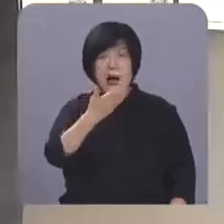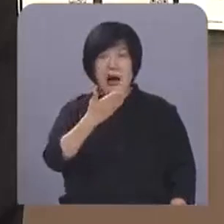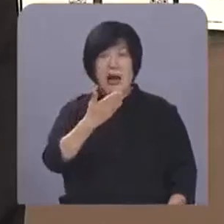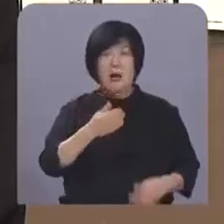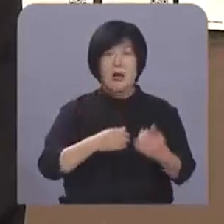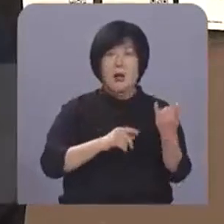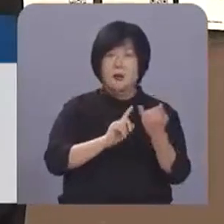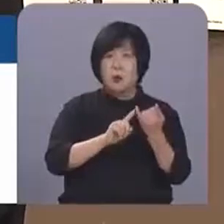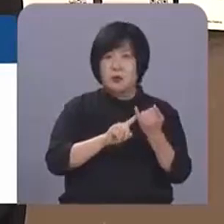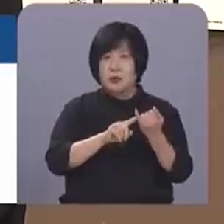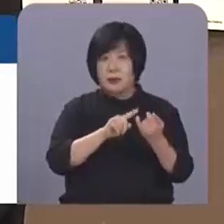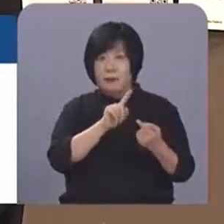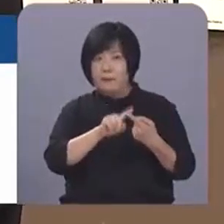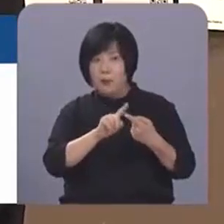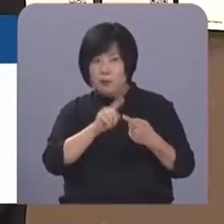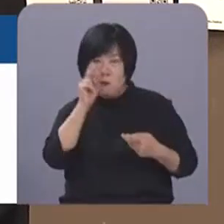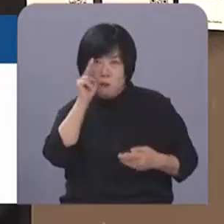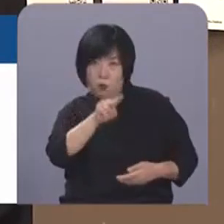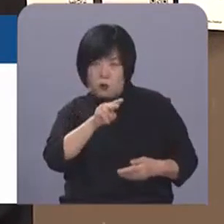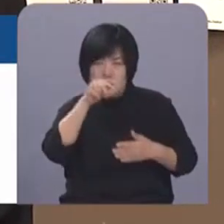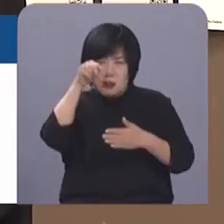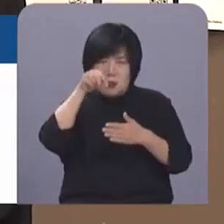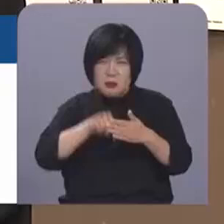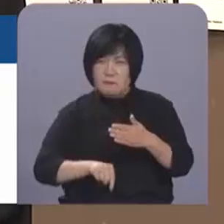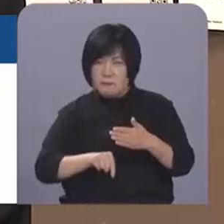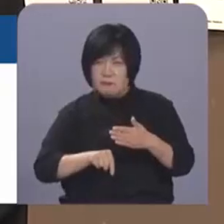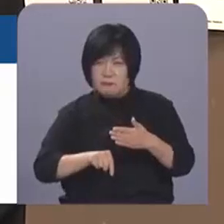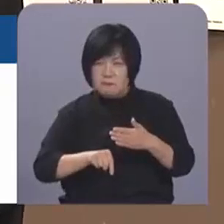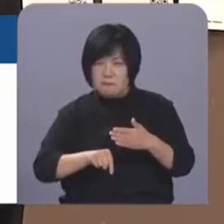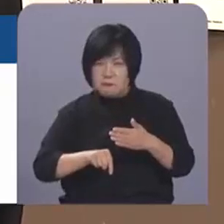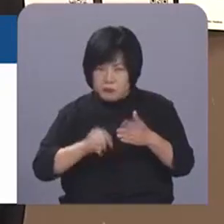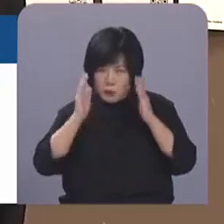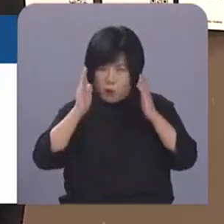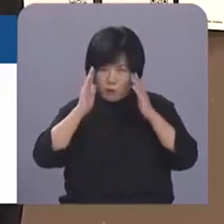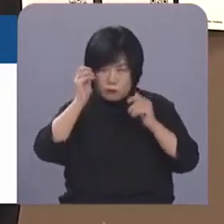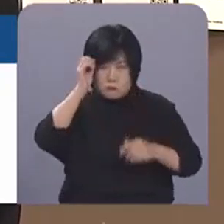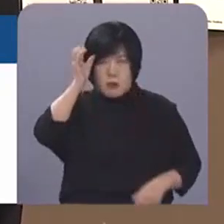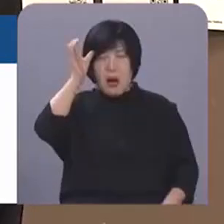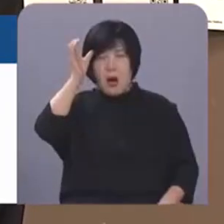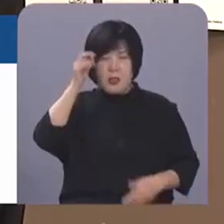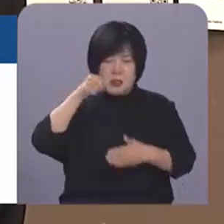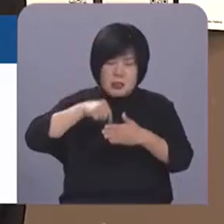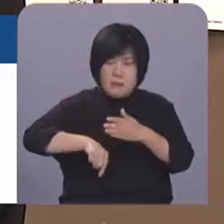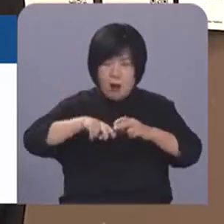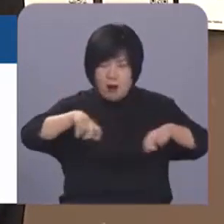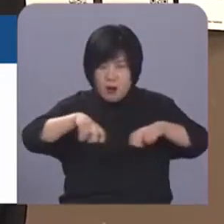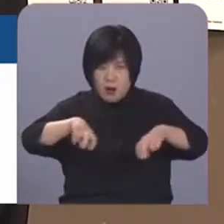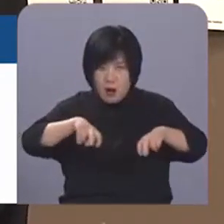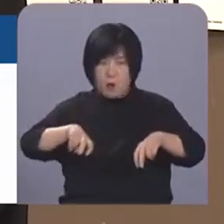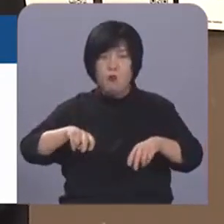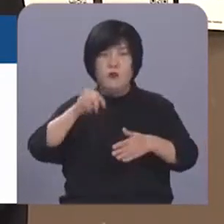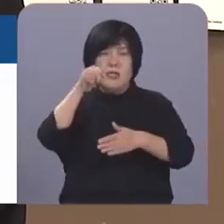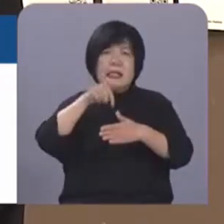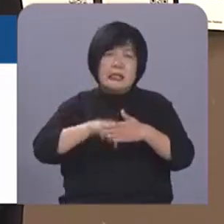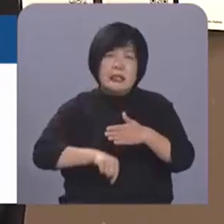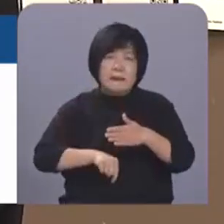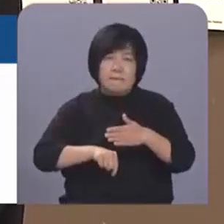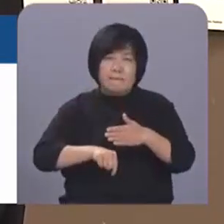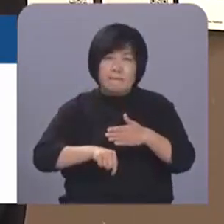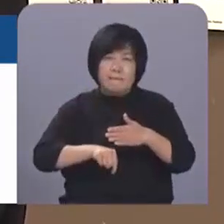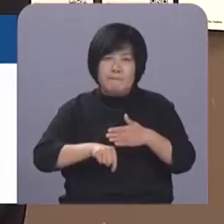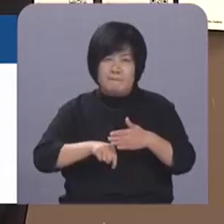여성에 대해서 이렇게 깊이 공부하고 깊이 파고들고 깊이 천착한